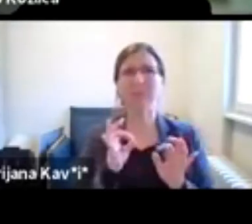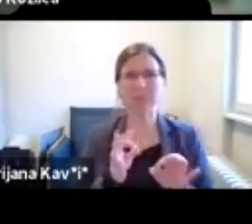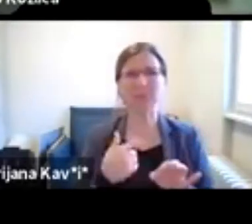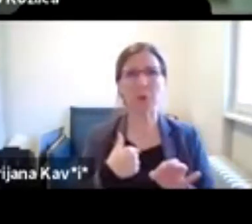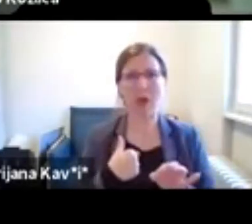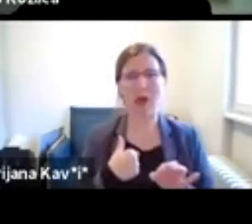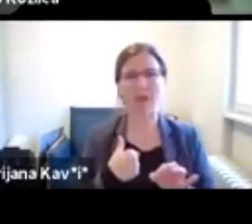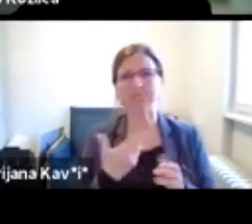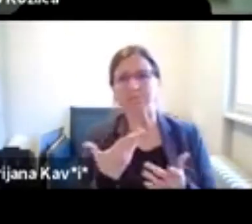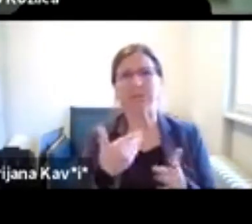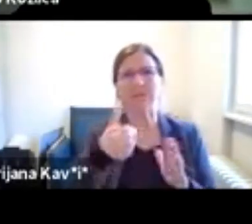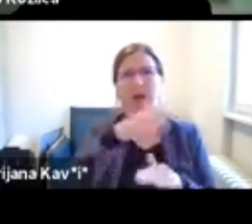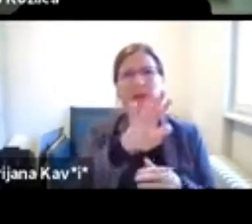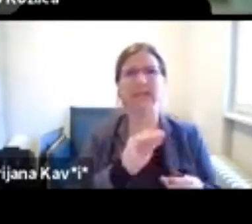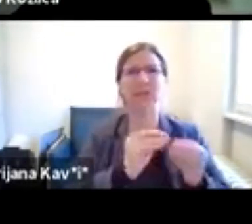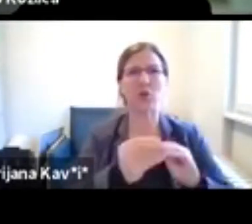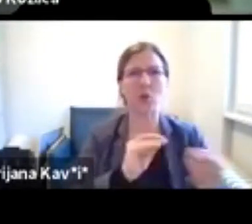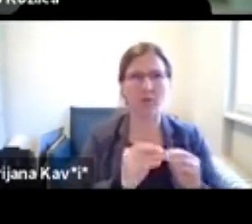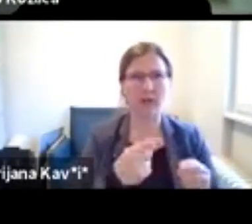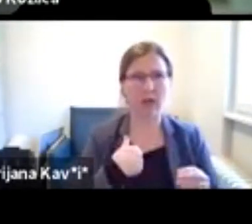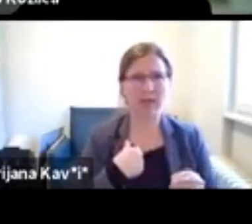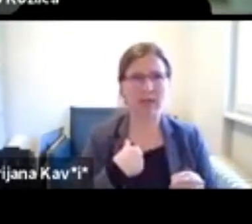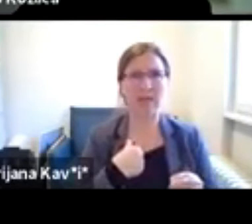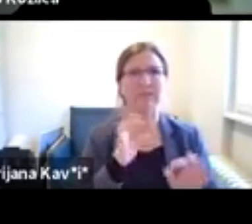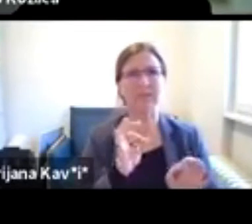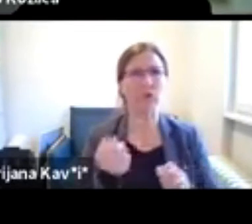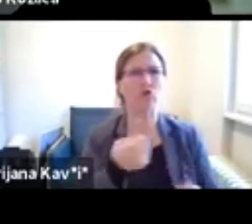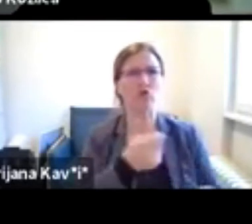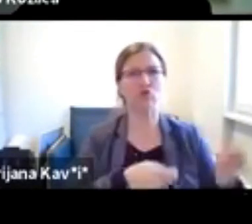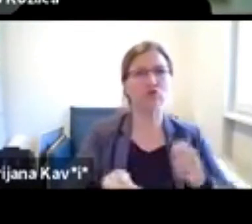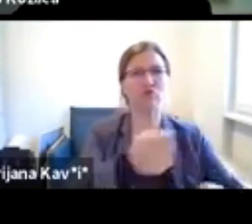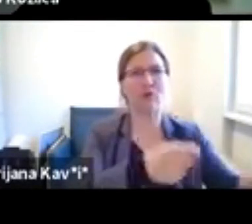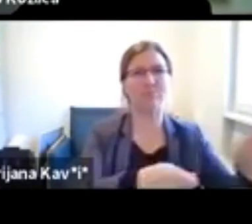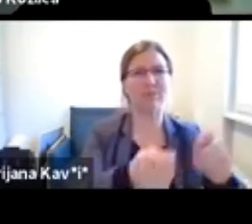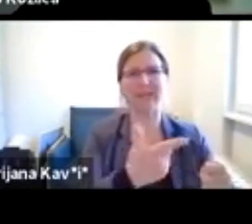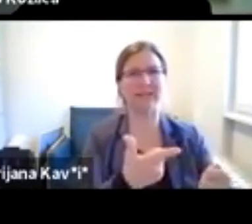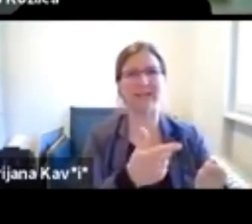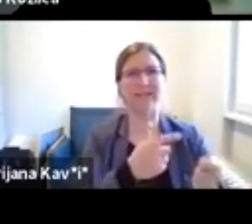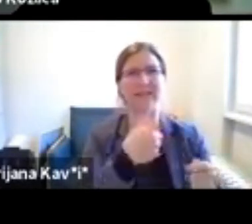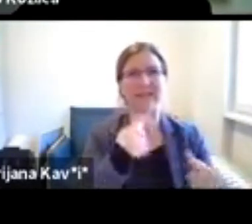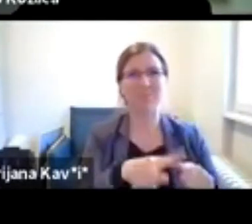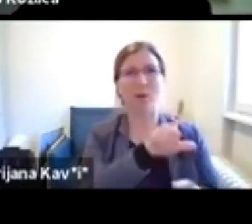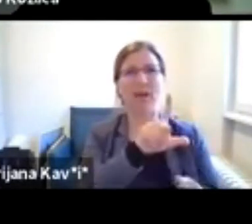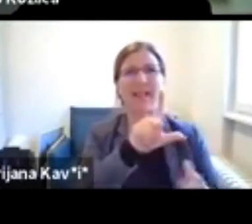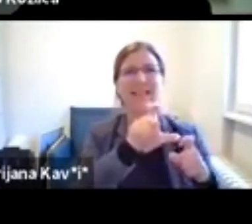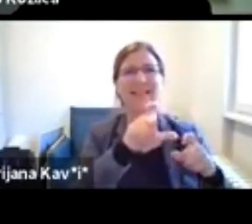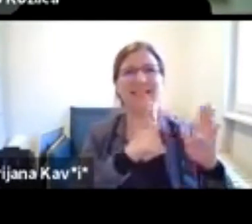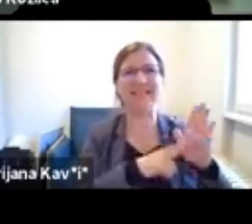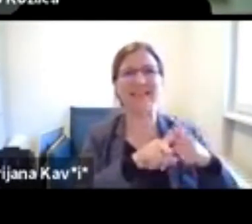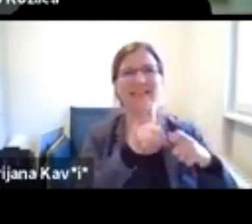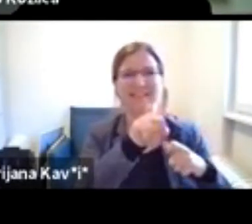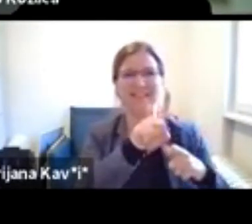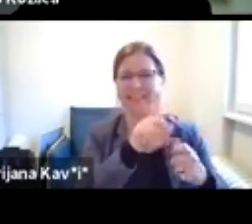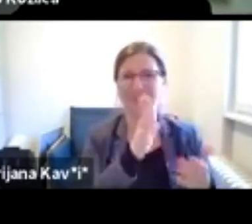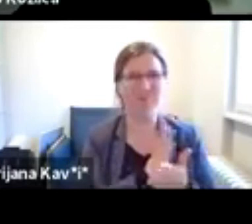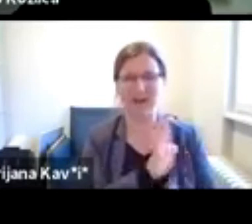negdje u nekom dućanu i tražila što ću kupiti za obuću Lisinski. I moram vam reći